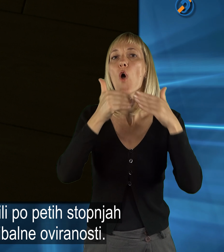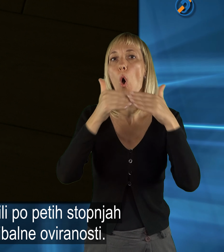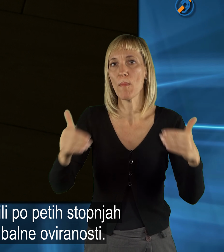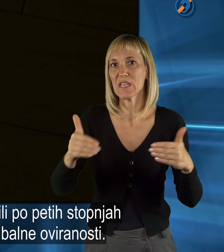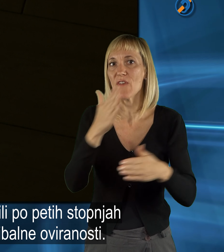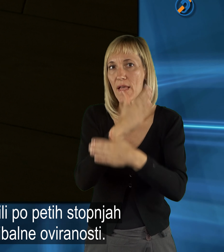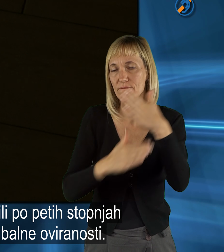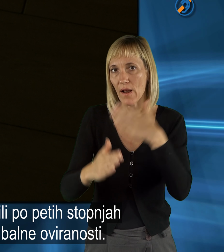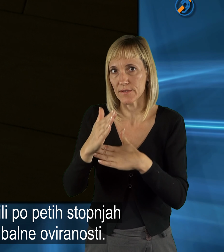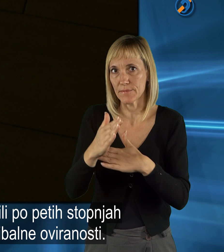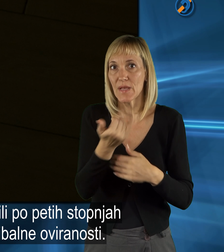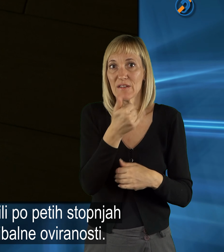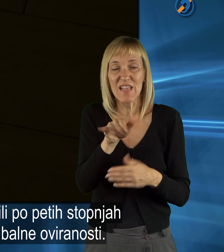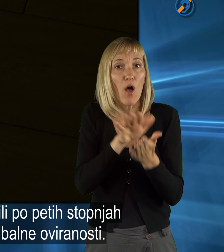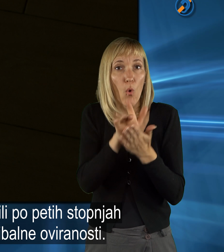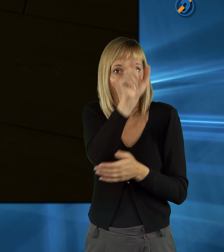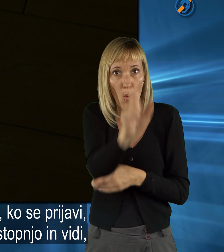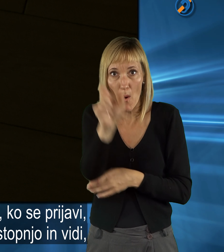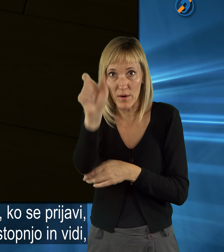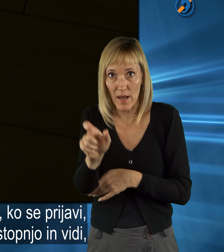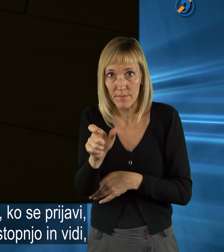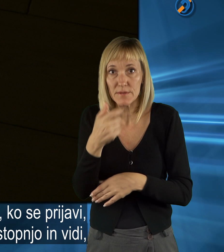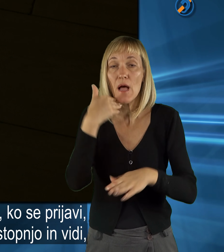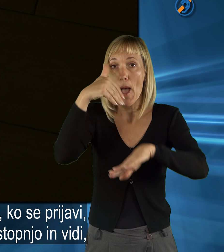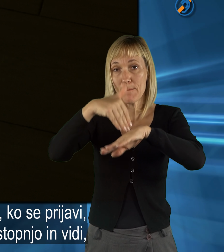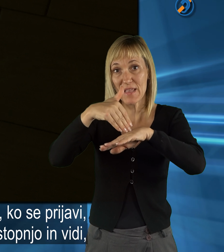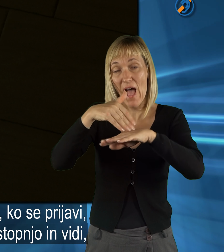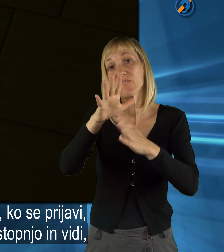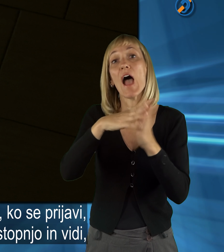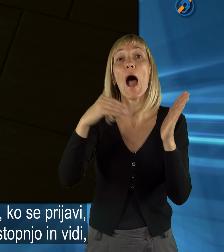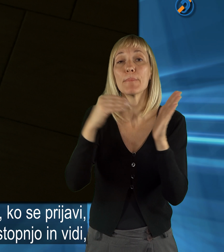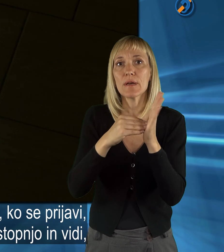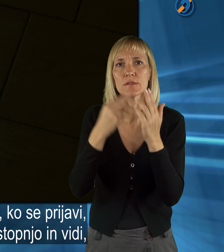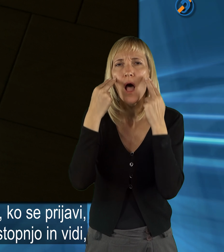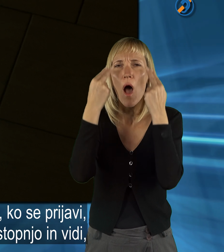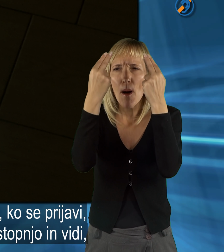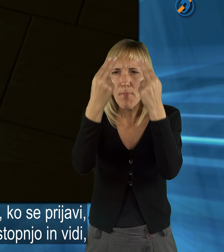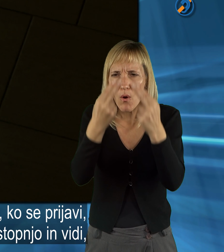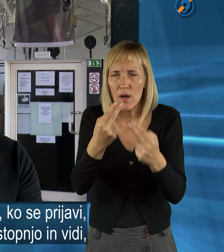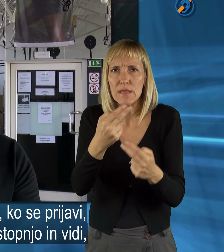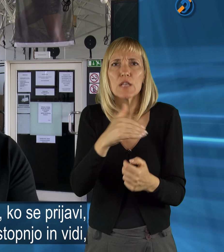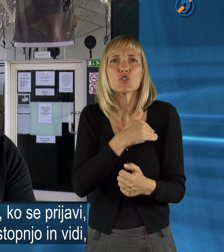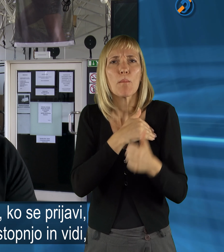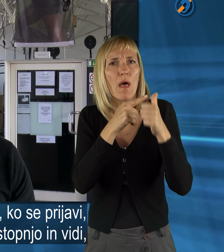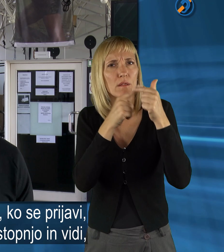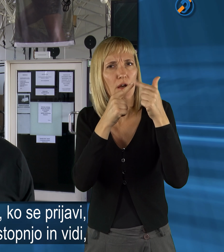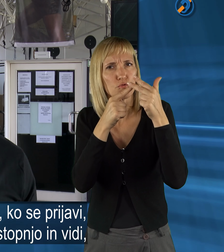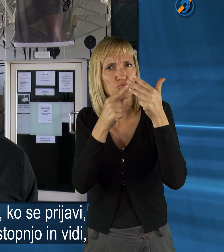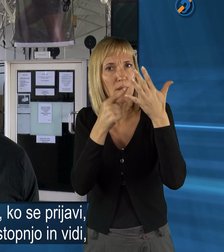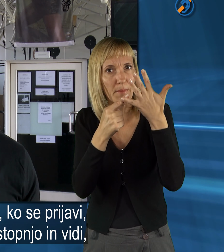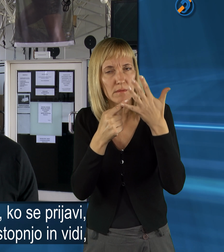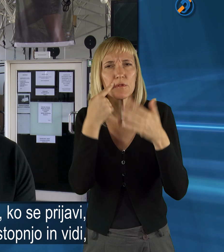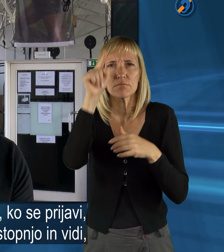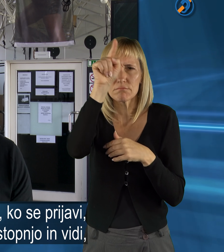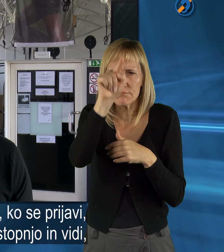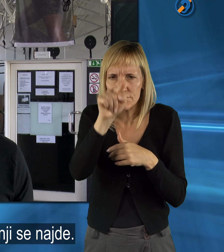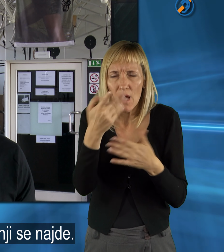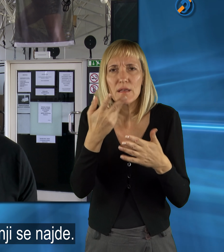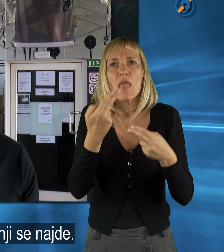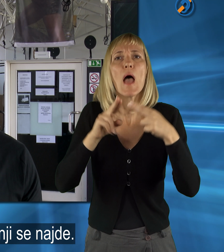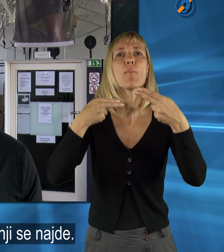omejitev. Se pravi, vsak uporabnik, ko se logira gor, pogleda vsako stopno in